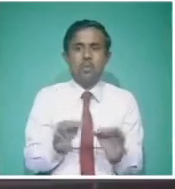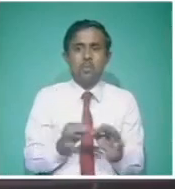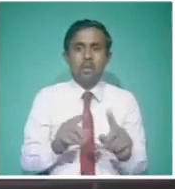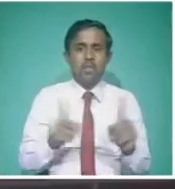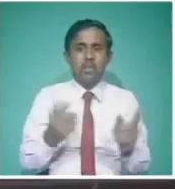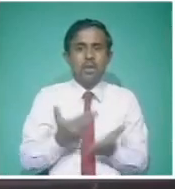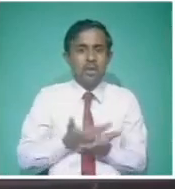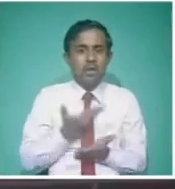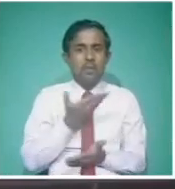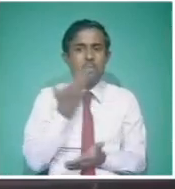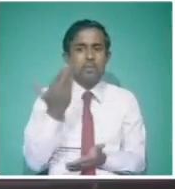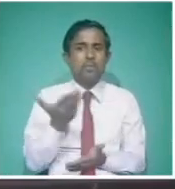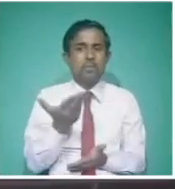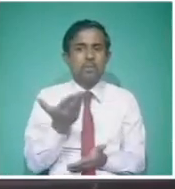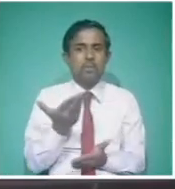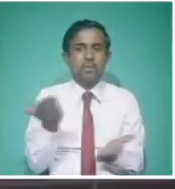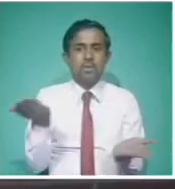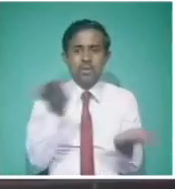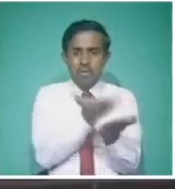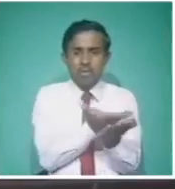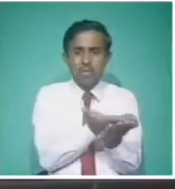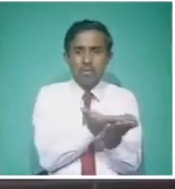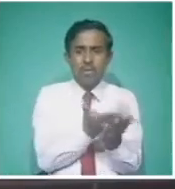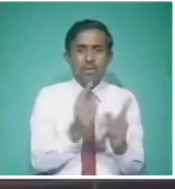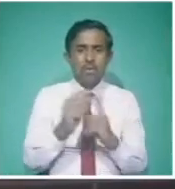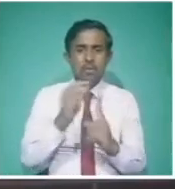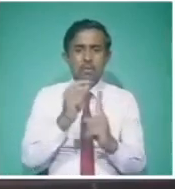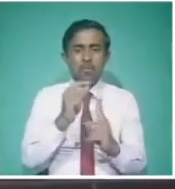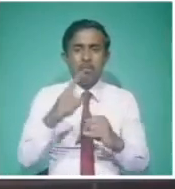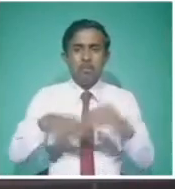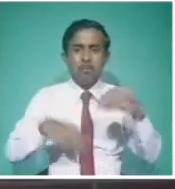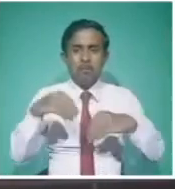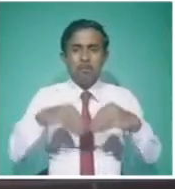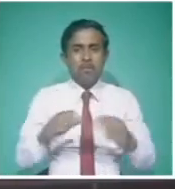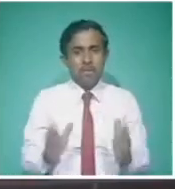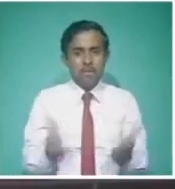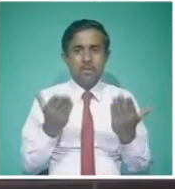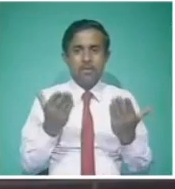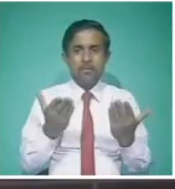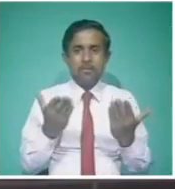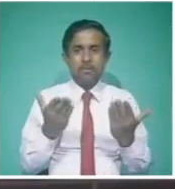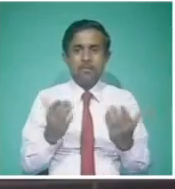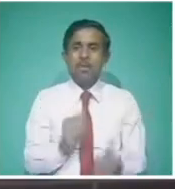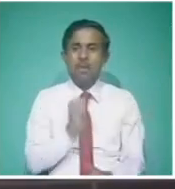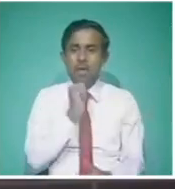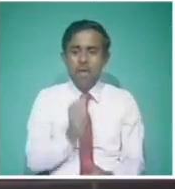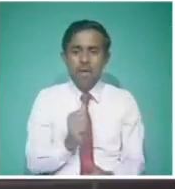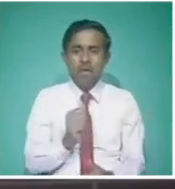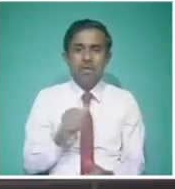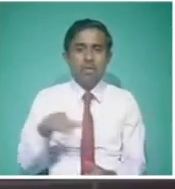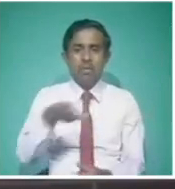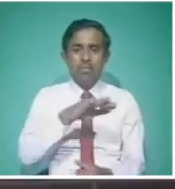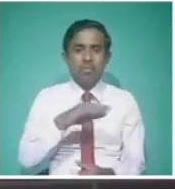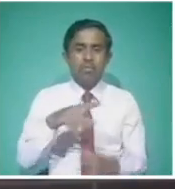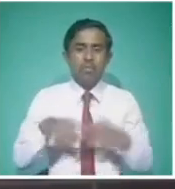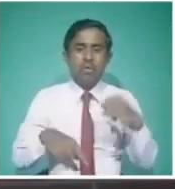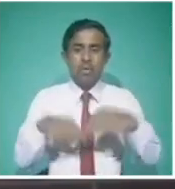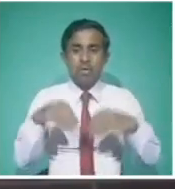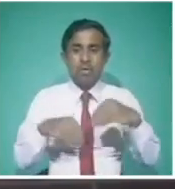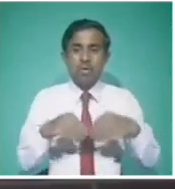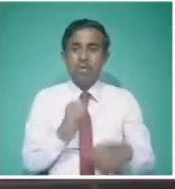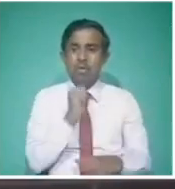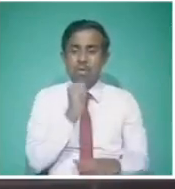10ක් ඉතුරු කරගන්න පුළුවන්. ඒ කොලයක් දාලා පාර්ලිමේන්තු මැතිවරණයක් තියලා සැබෑ ජනමතයක්